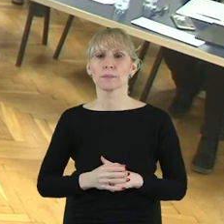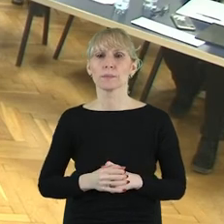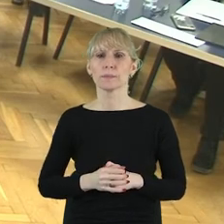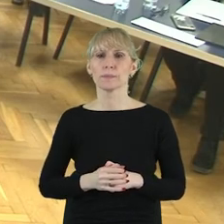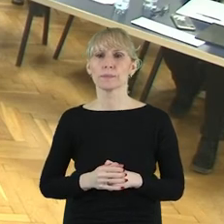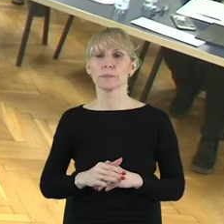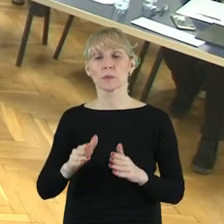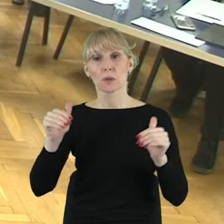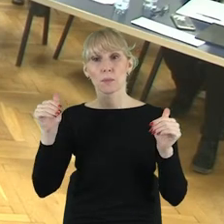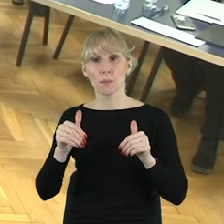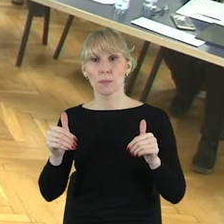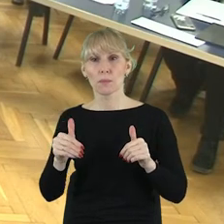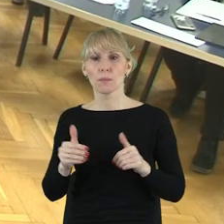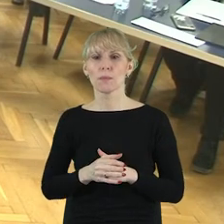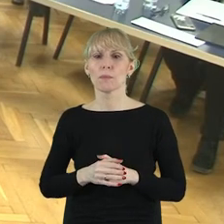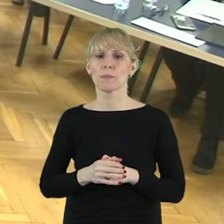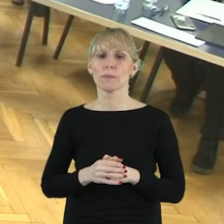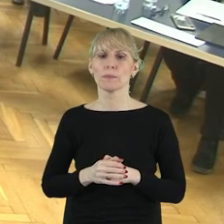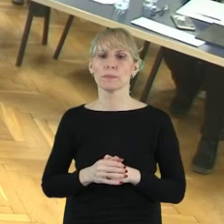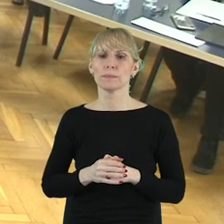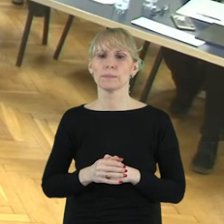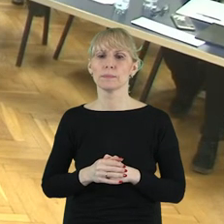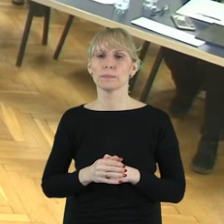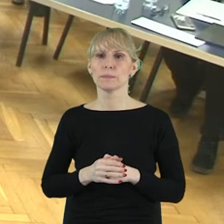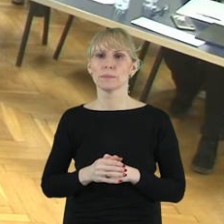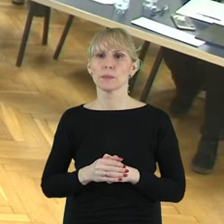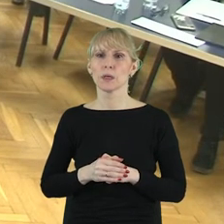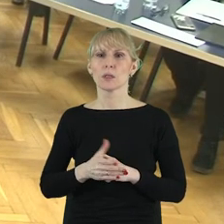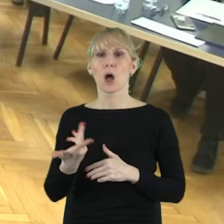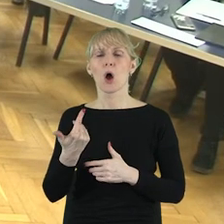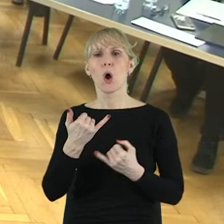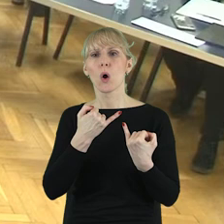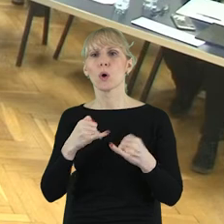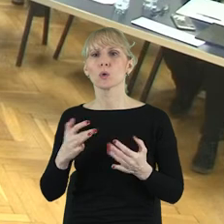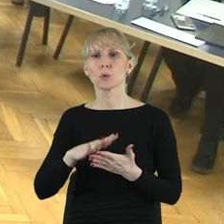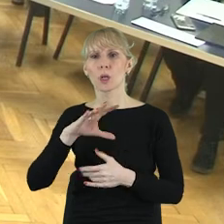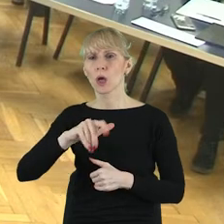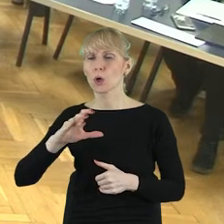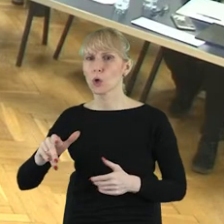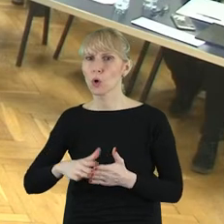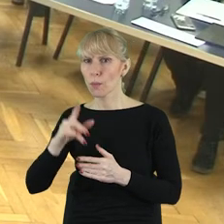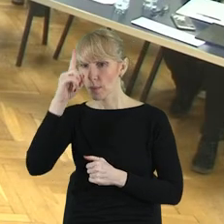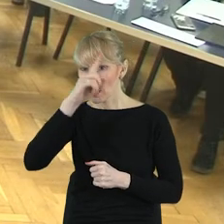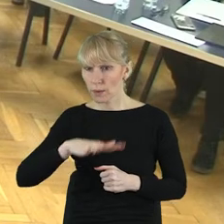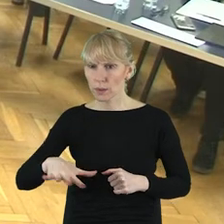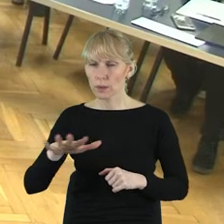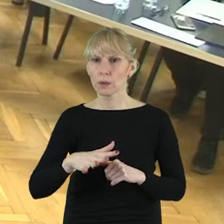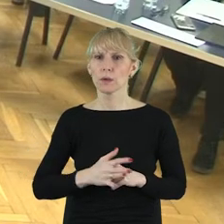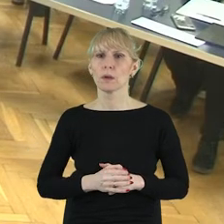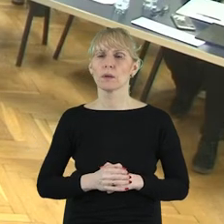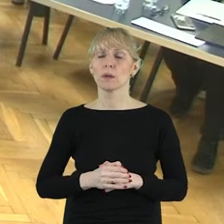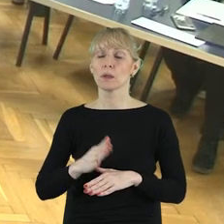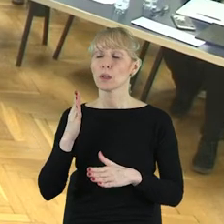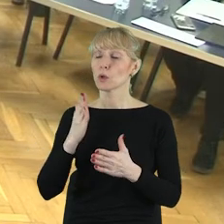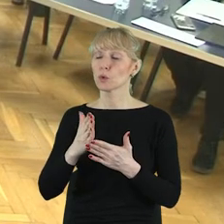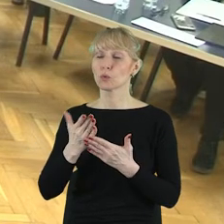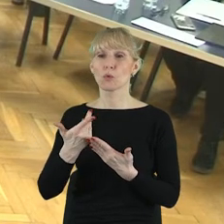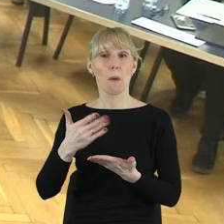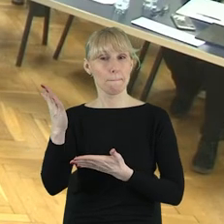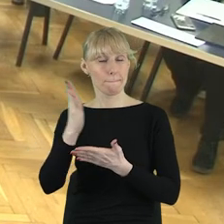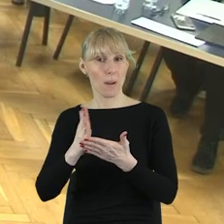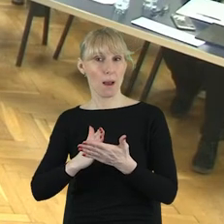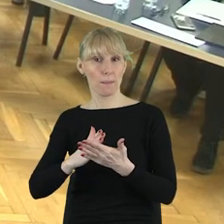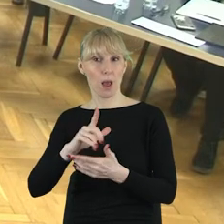spotykają różne grupy interesu, różne podmioty reprezentujące różne grupy społeczne. Szanowni Państwo, jeśli popatrzy się na mapę